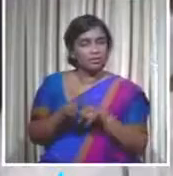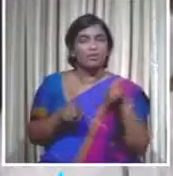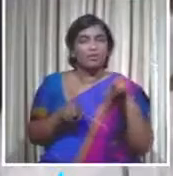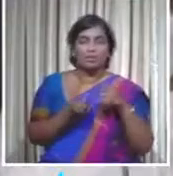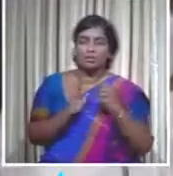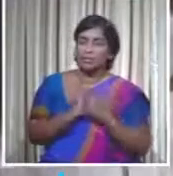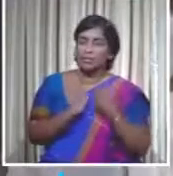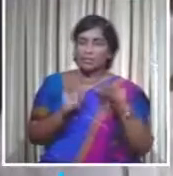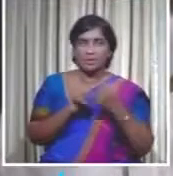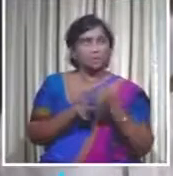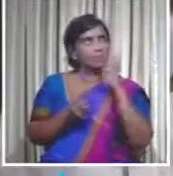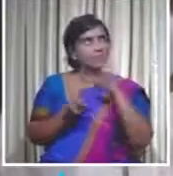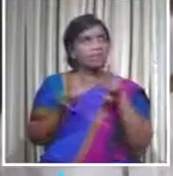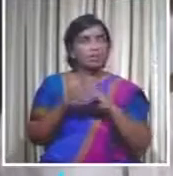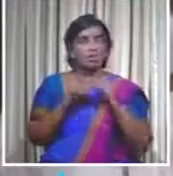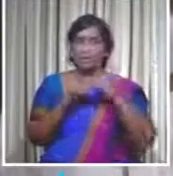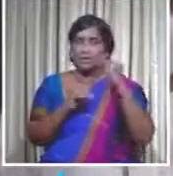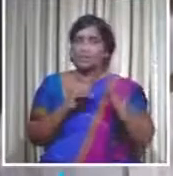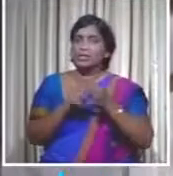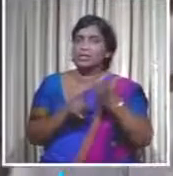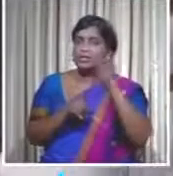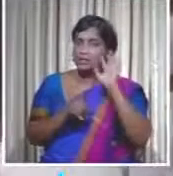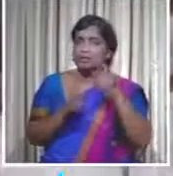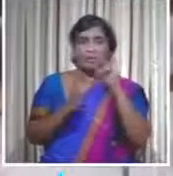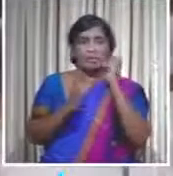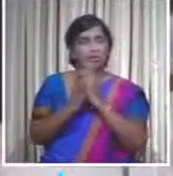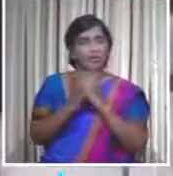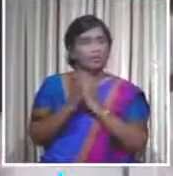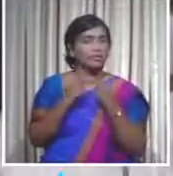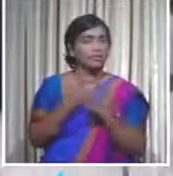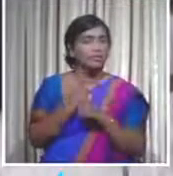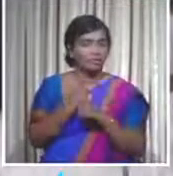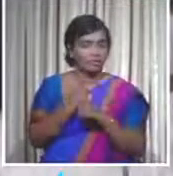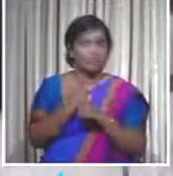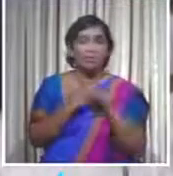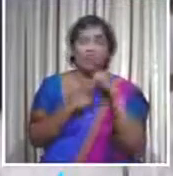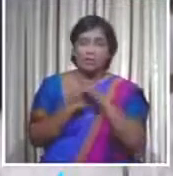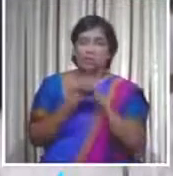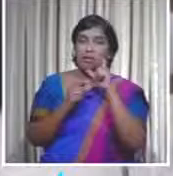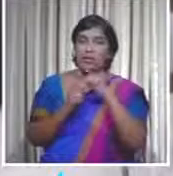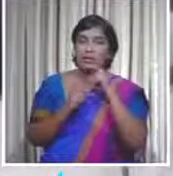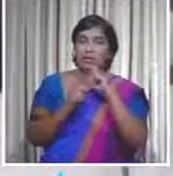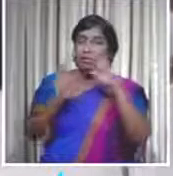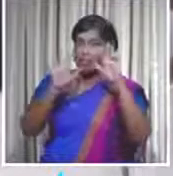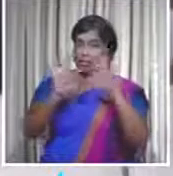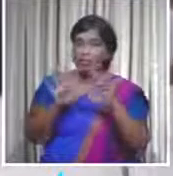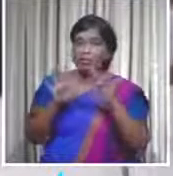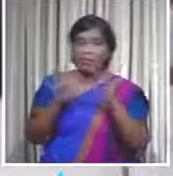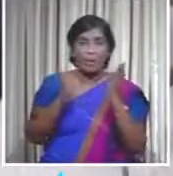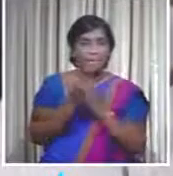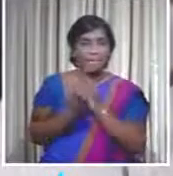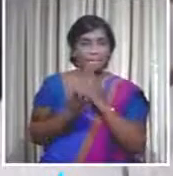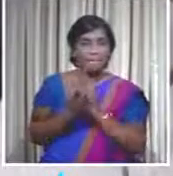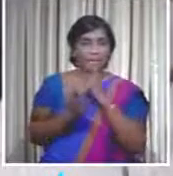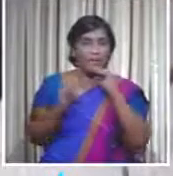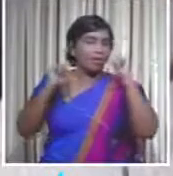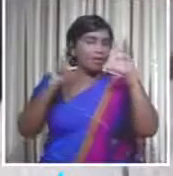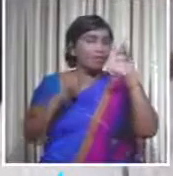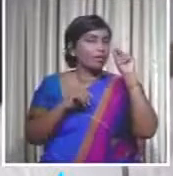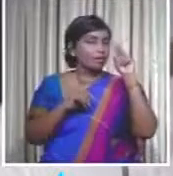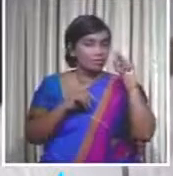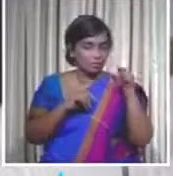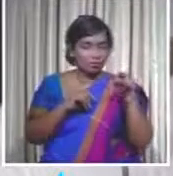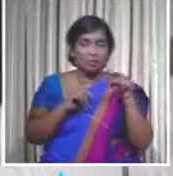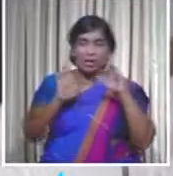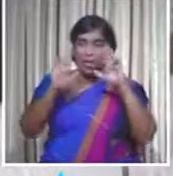ගරු සභාපතිතුමනි ඊළඟට ජනාධිපතිතුමා දැන් විවස්ථාවක් හදනවා. දැන් එතුමාගේ මේ 9 වෙනි පිටුවේ තියෙනවා සෞභාග්‍ය දැක්මේ 9